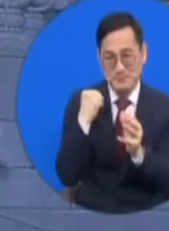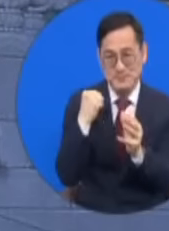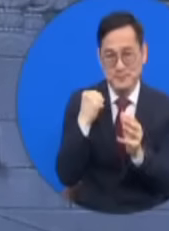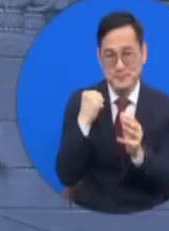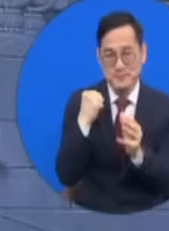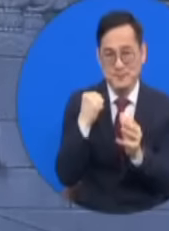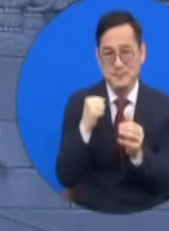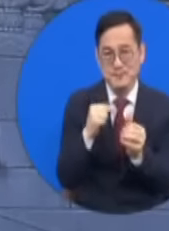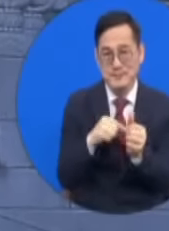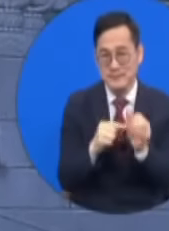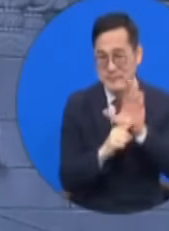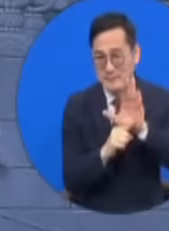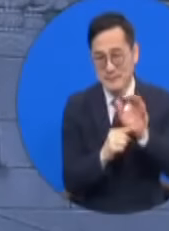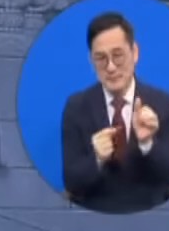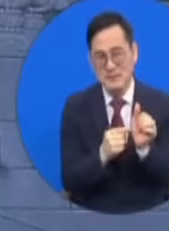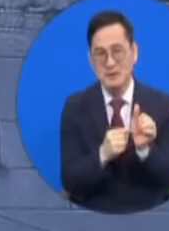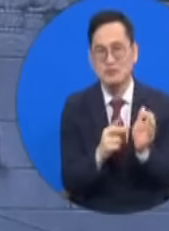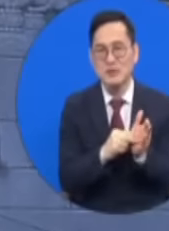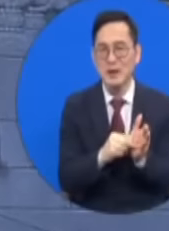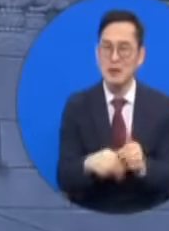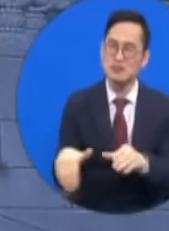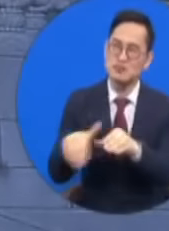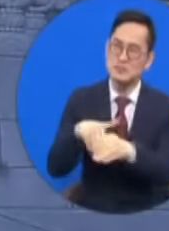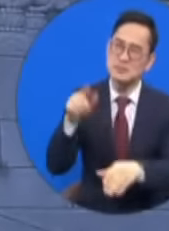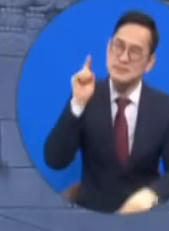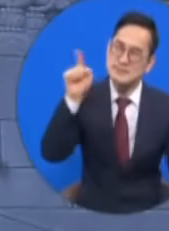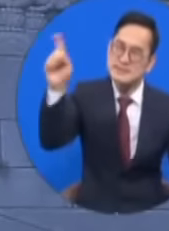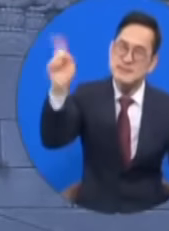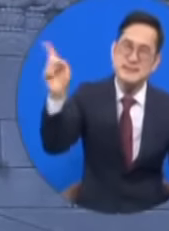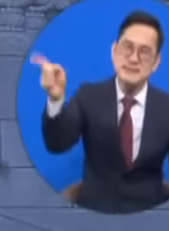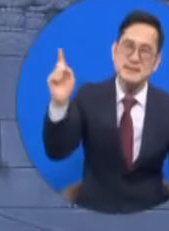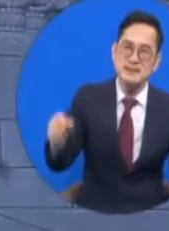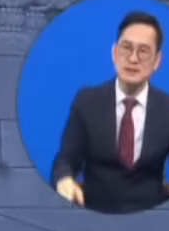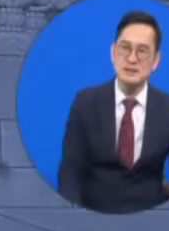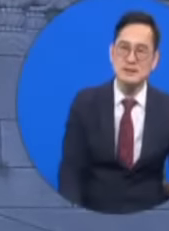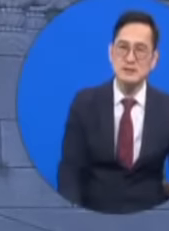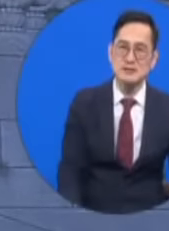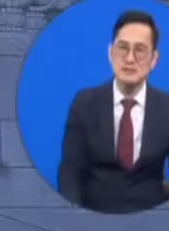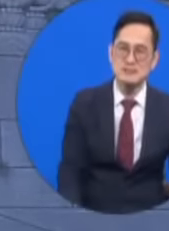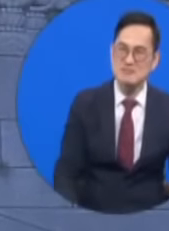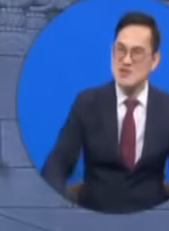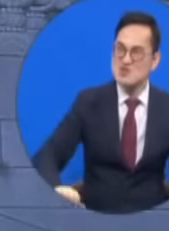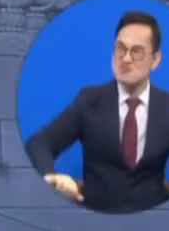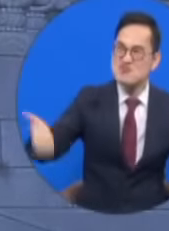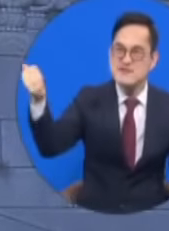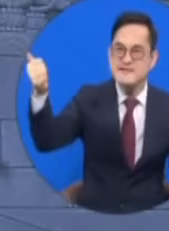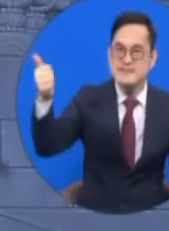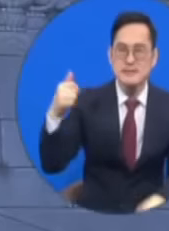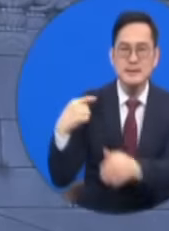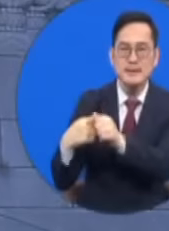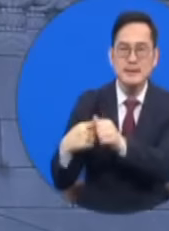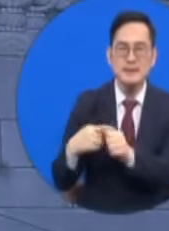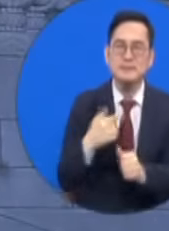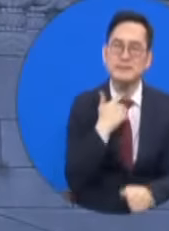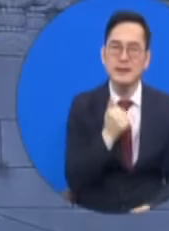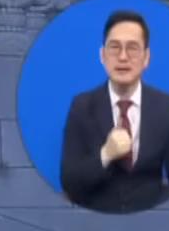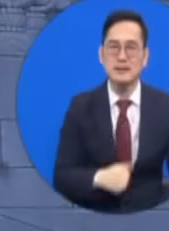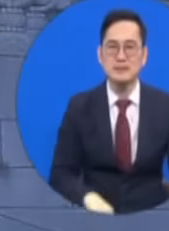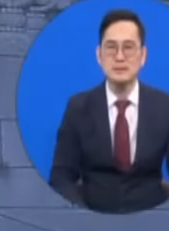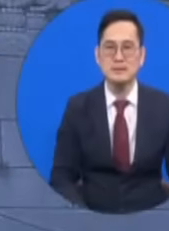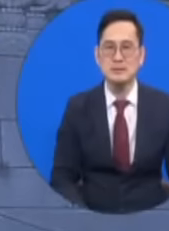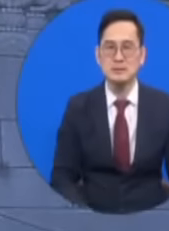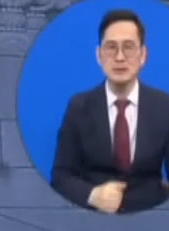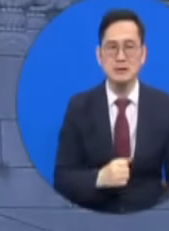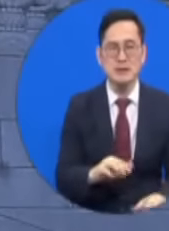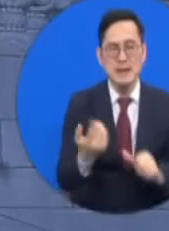되고 있습니다. 문재인 XX야 해야 된다라는 발언을 해서 논란이 일고 있고 결국